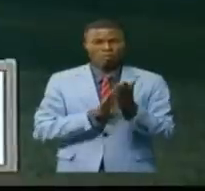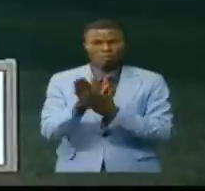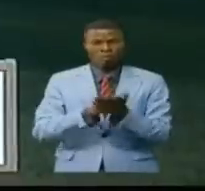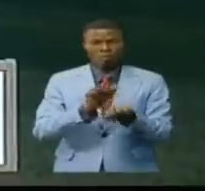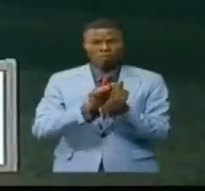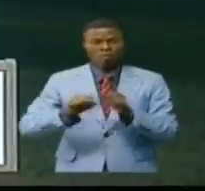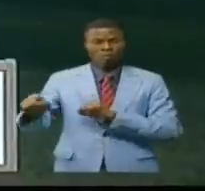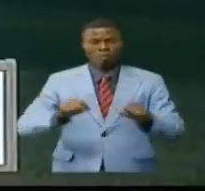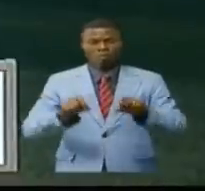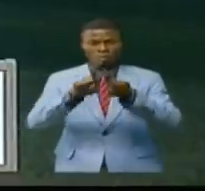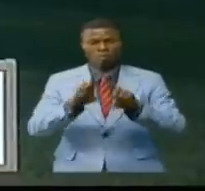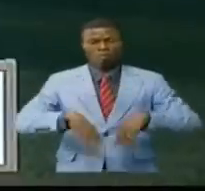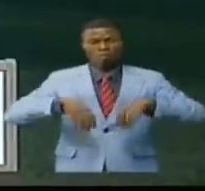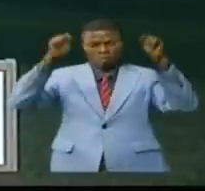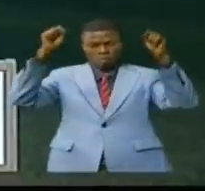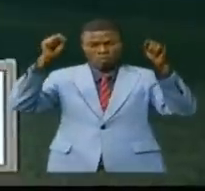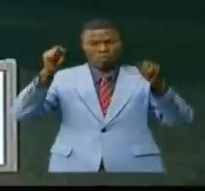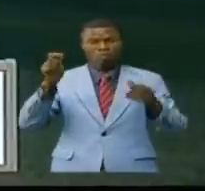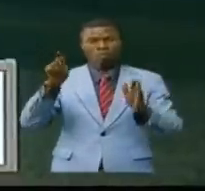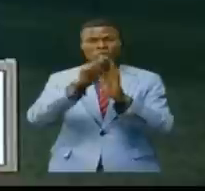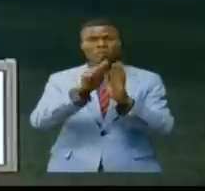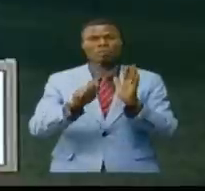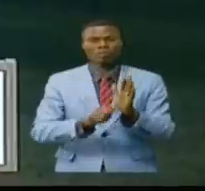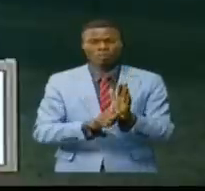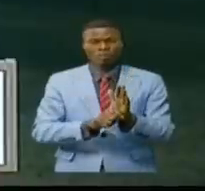à l'examen et à l'adoption de textes.